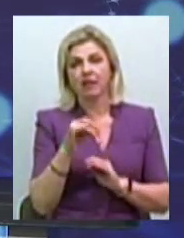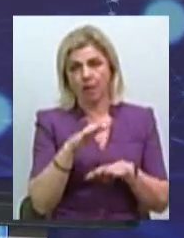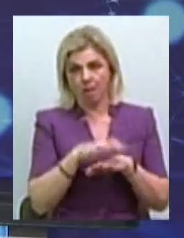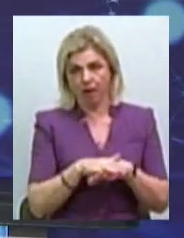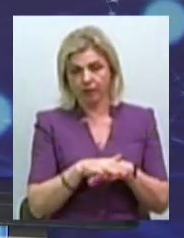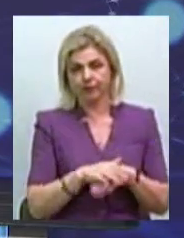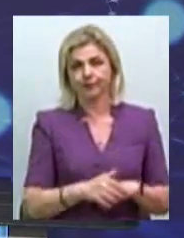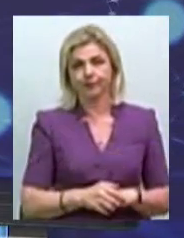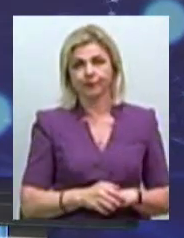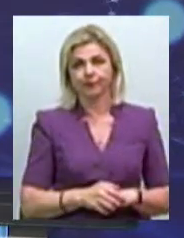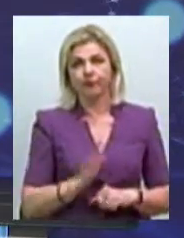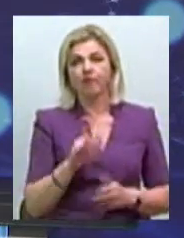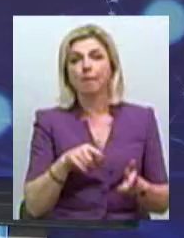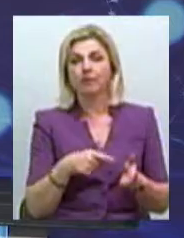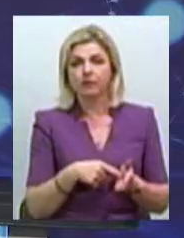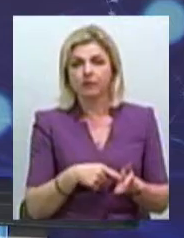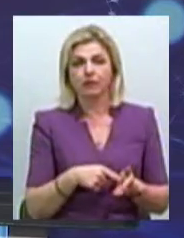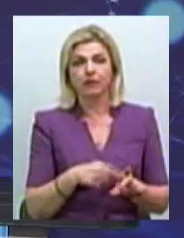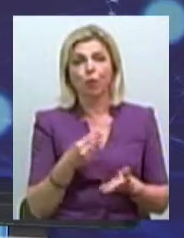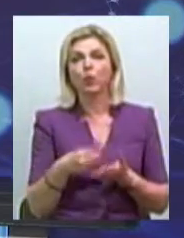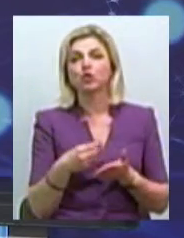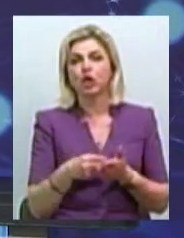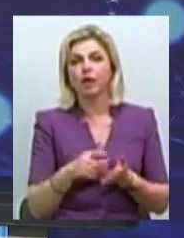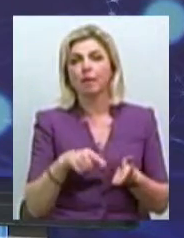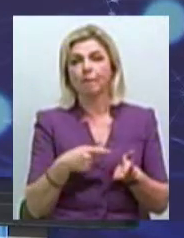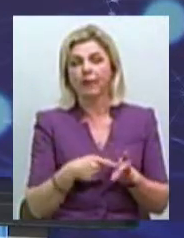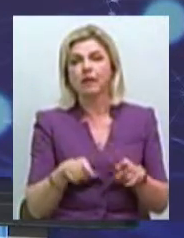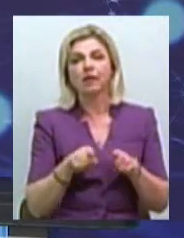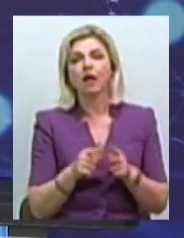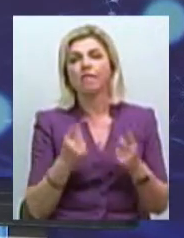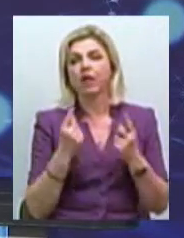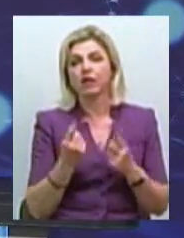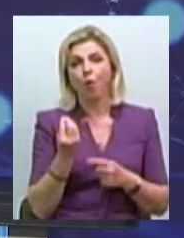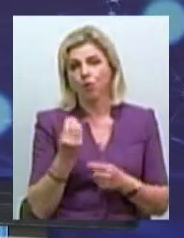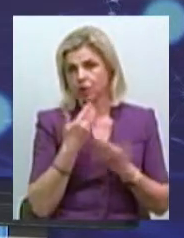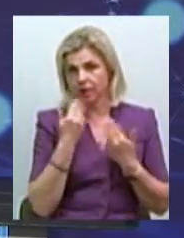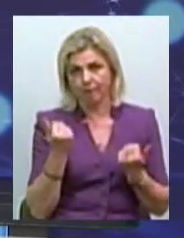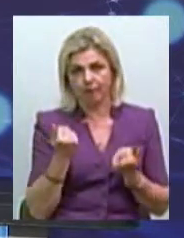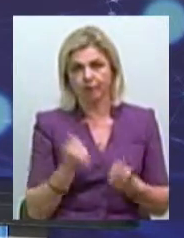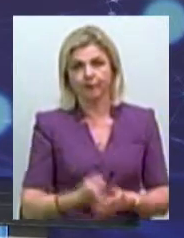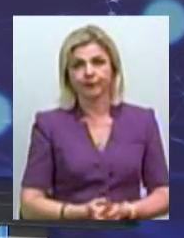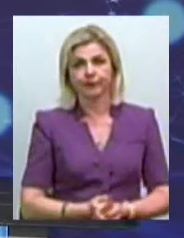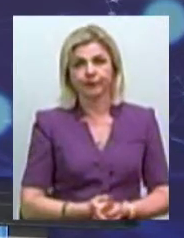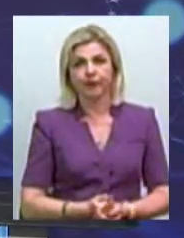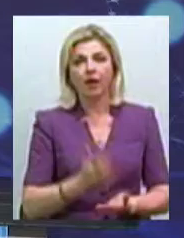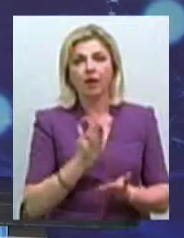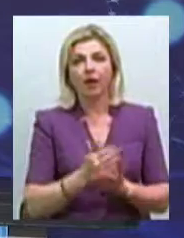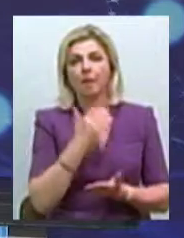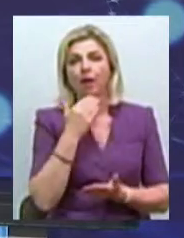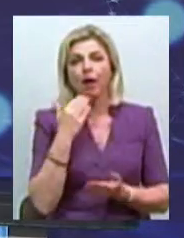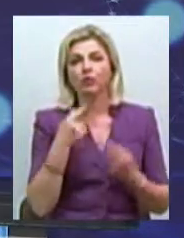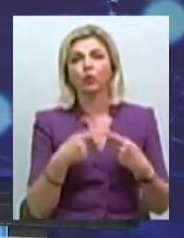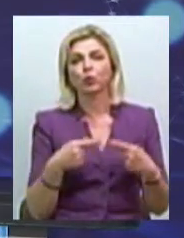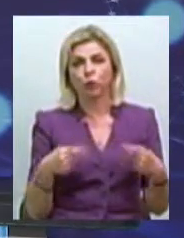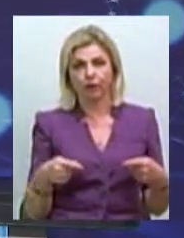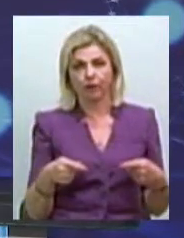банком. А в місті, ну, в бюджеті міста таких великих коштів немає. І, ну, є багато других